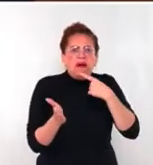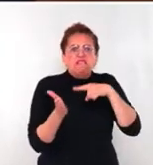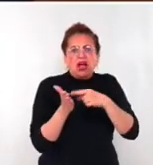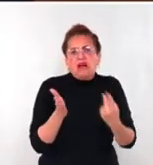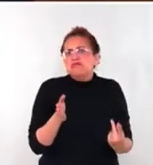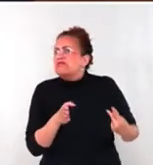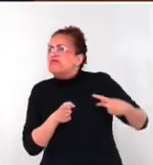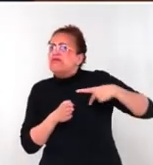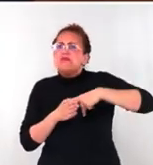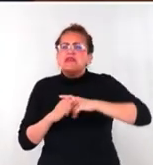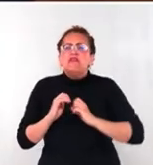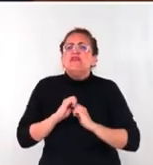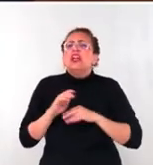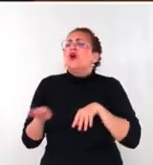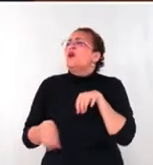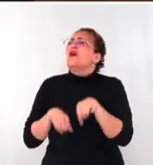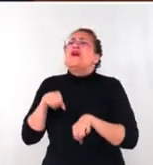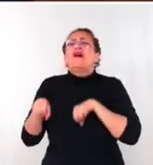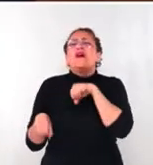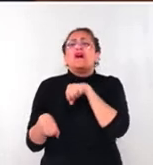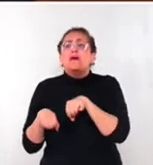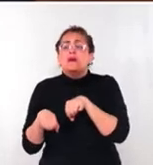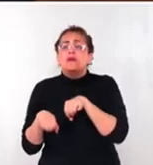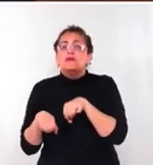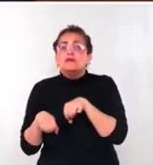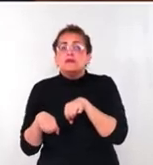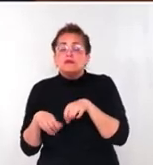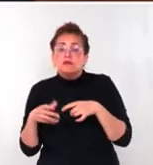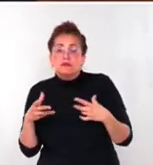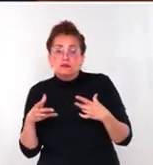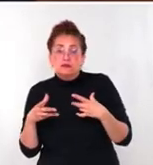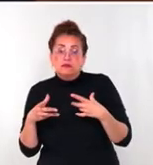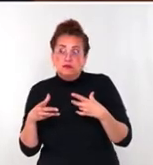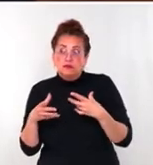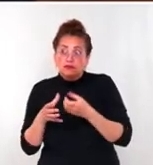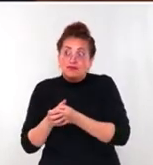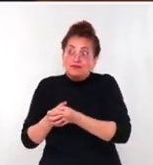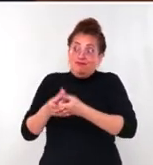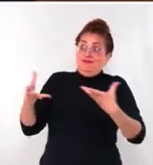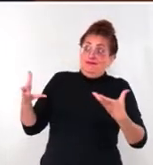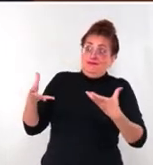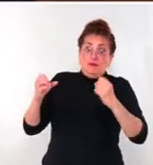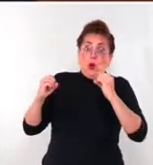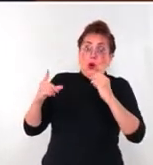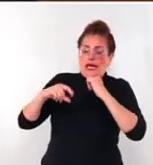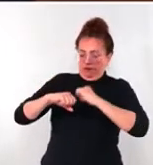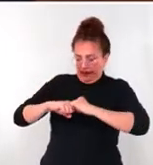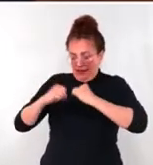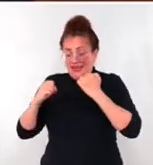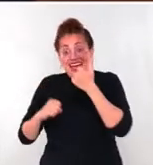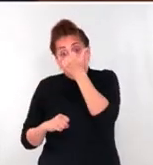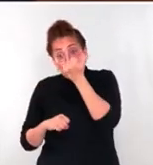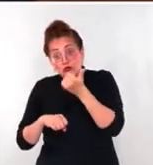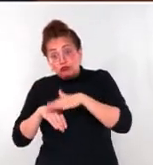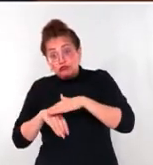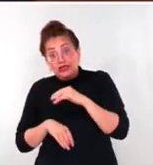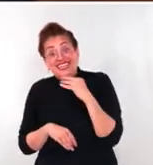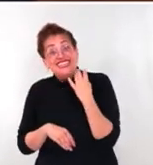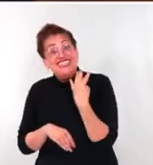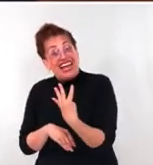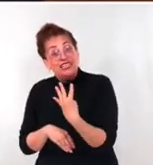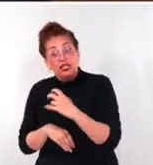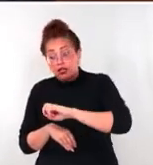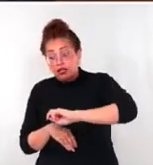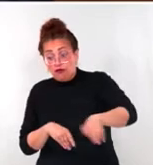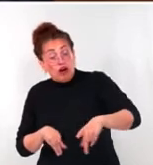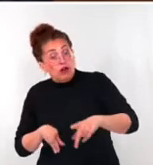mais aujourd'hui, le fait est que si la pratique augmente, il y a un Bordelais sur 4 qui se fait voler son vélo et qui arrête de faire du